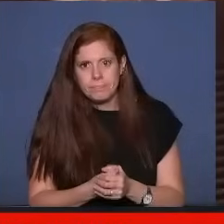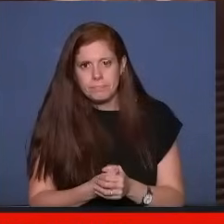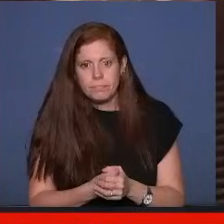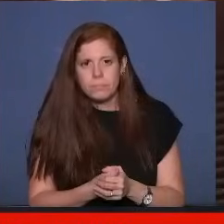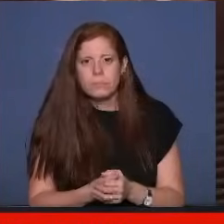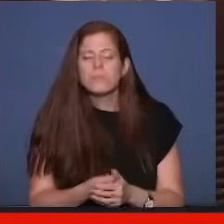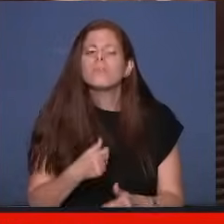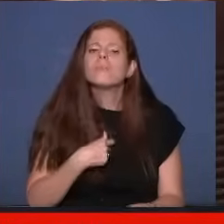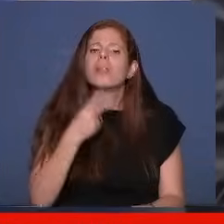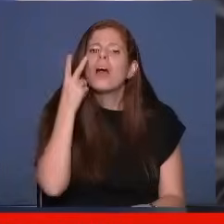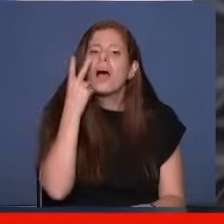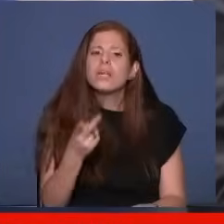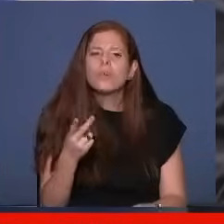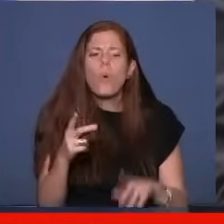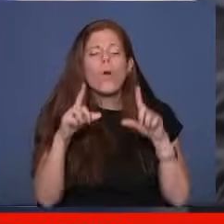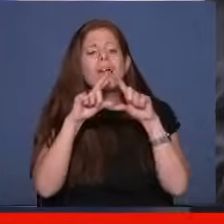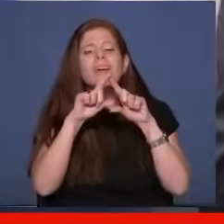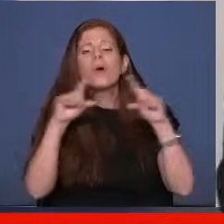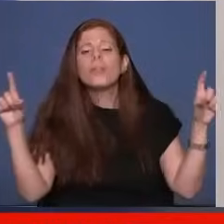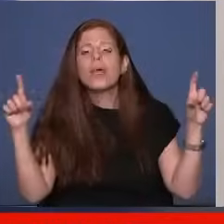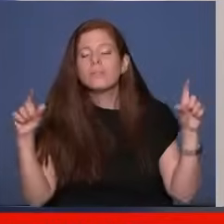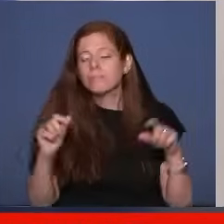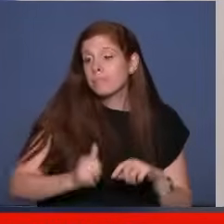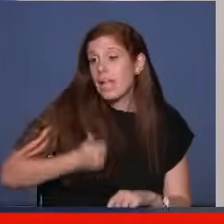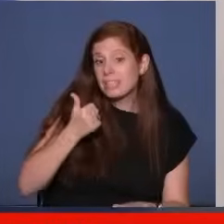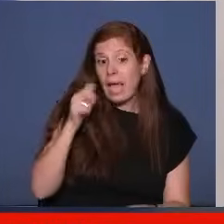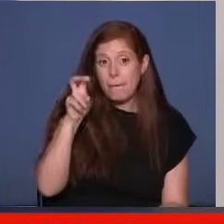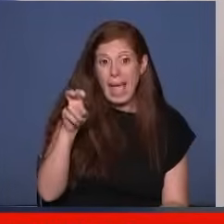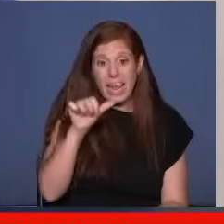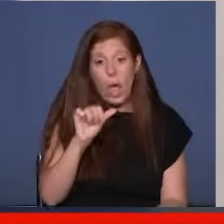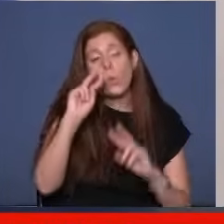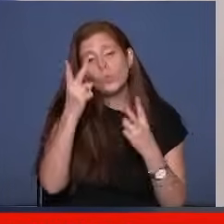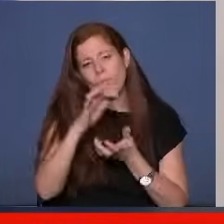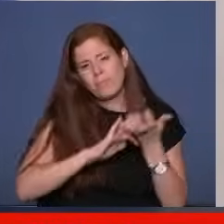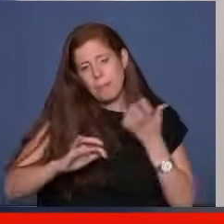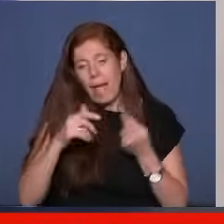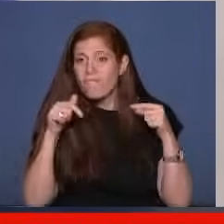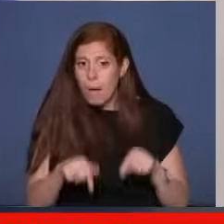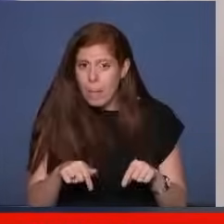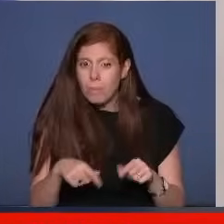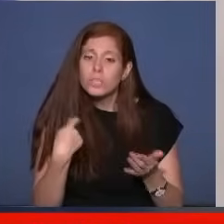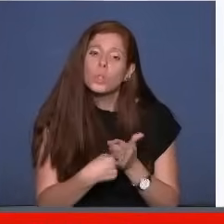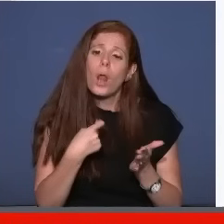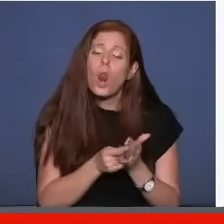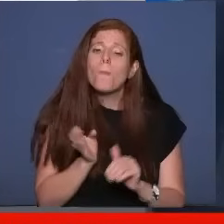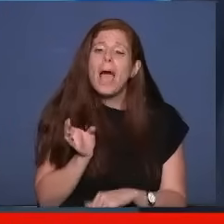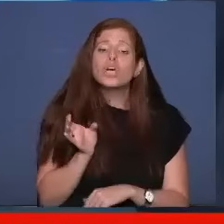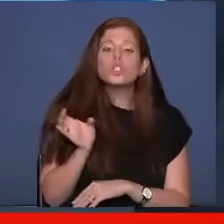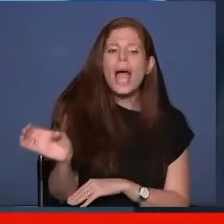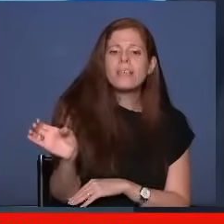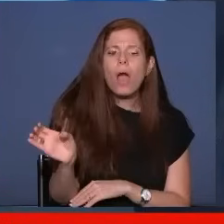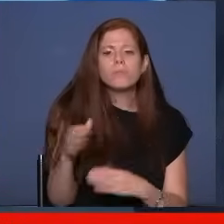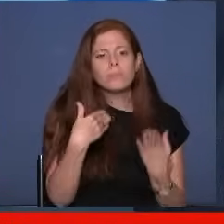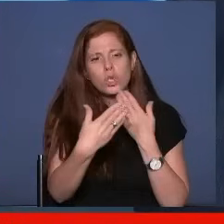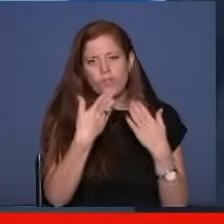אני רואה כותרת. השר עמיחי אליהו שוב מסתבך, והפעם זה עולה לו בהשעיה מישיבות הממשלה. זאת